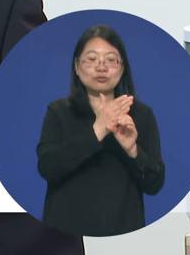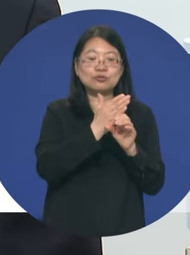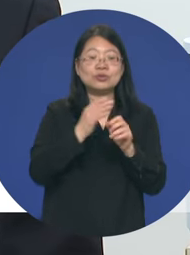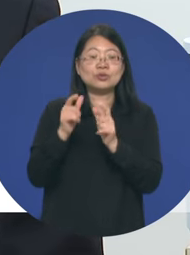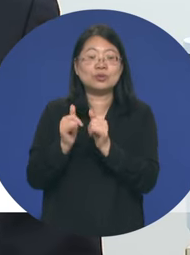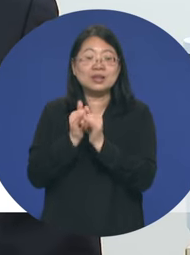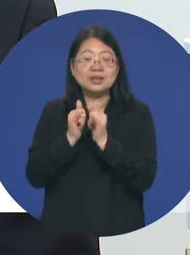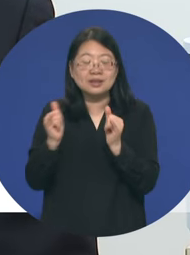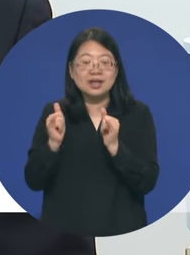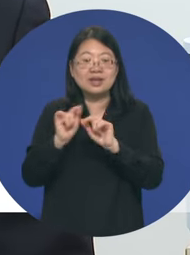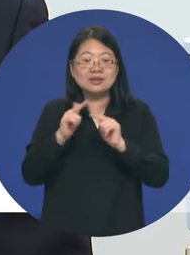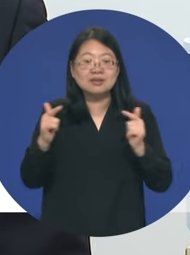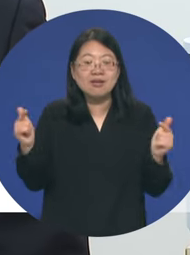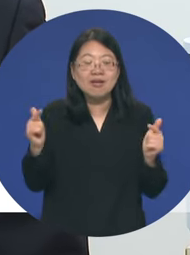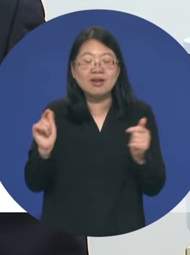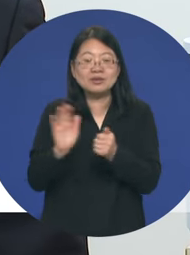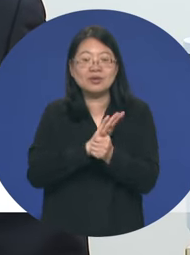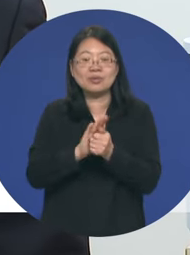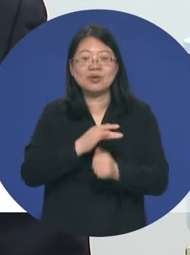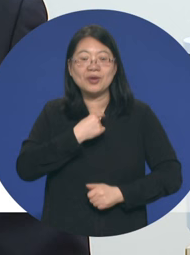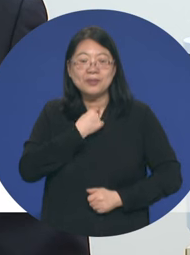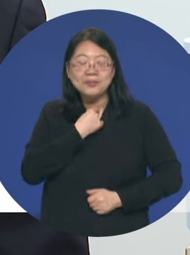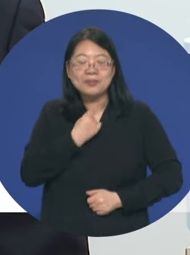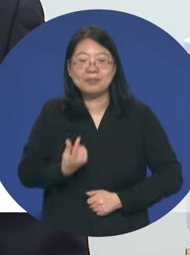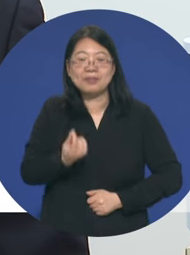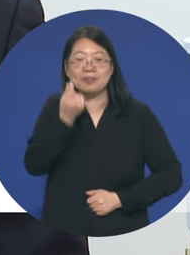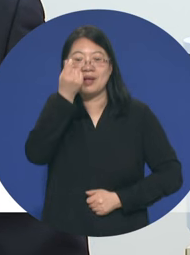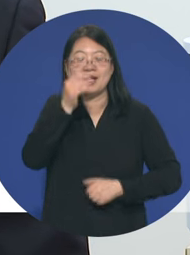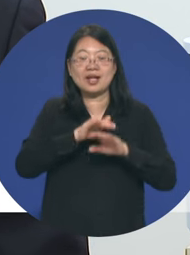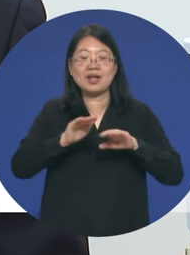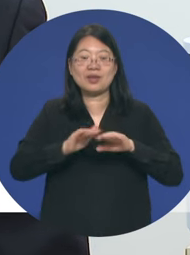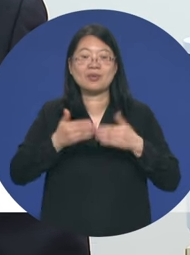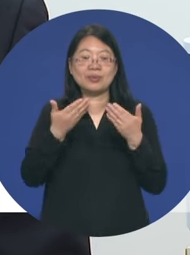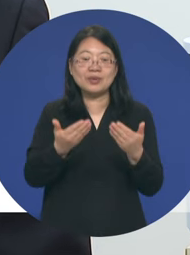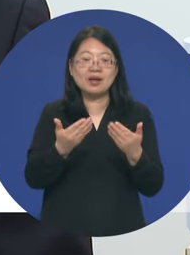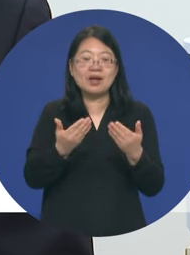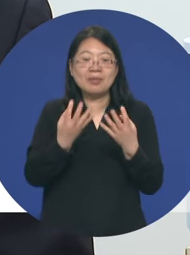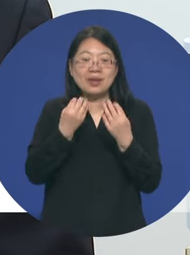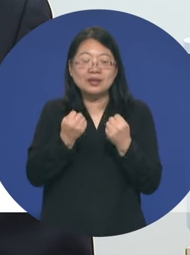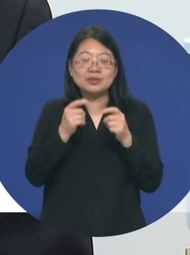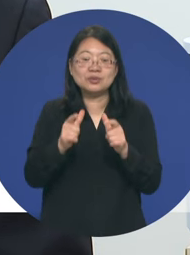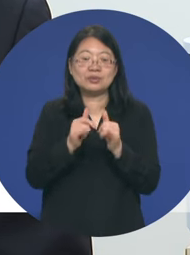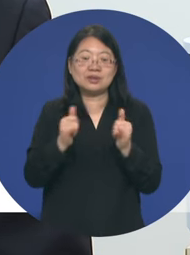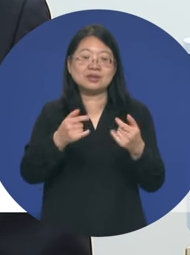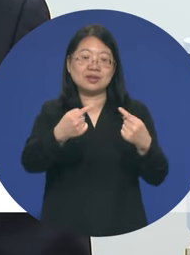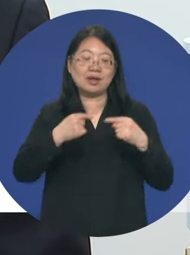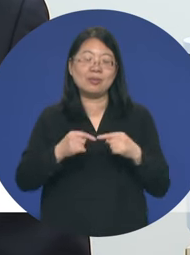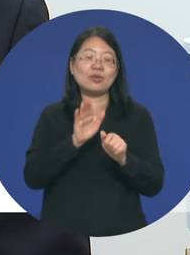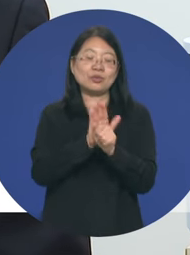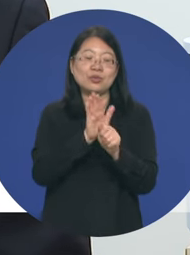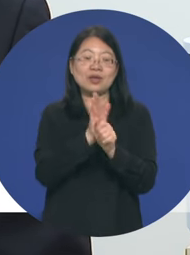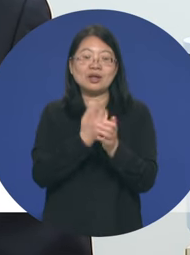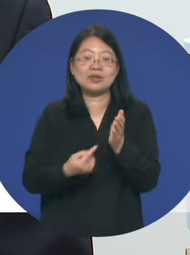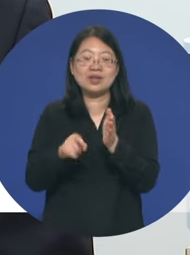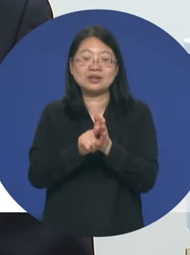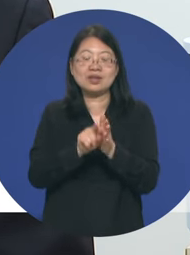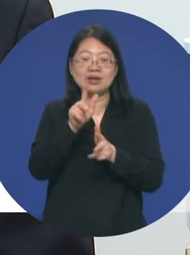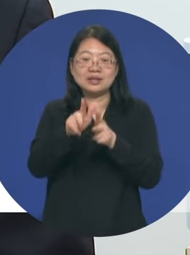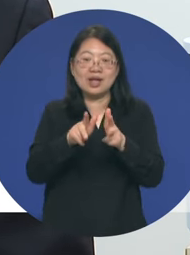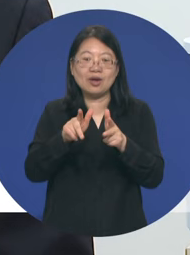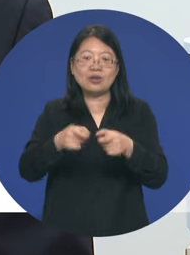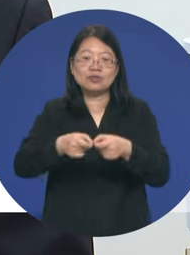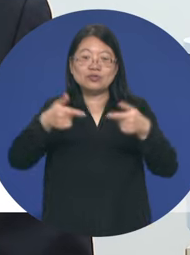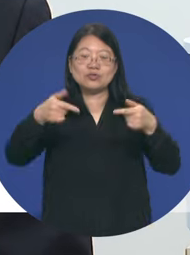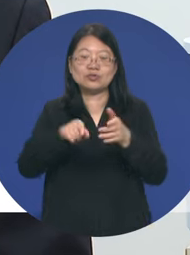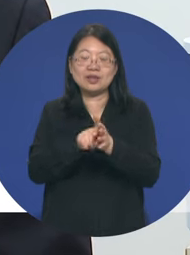있습니다. 도민들의 다양한 돌봄 욕구에 신속하게 대응하고 최대한 많은 도민들이 참여하실 수 있도록 사업 확대를